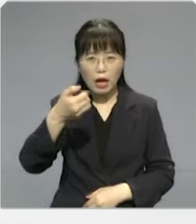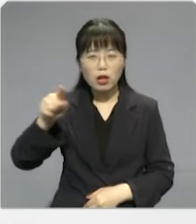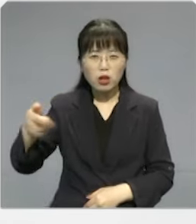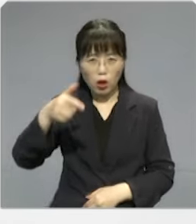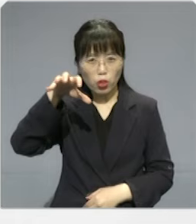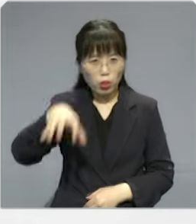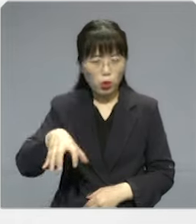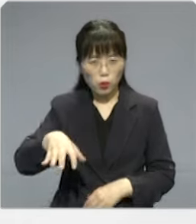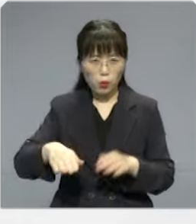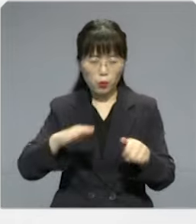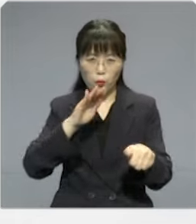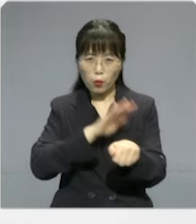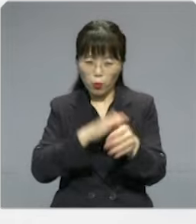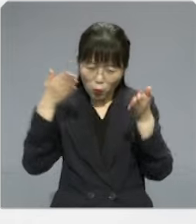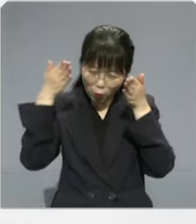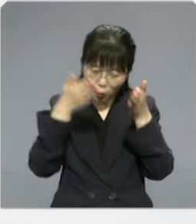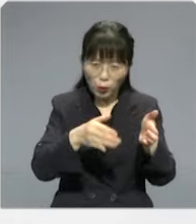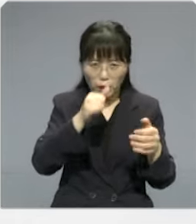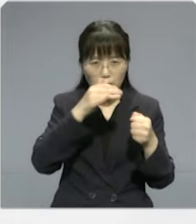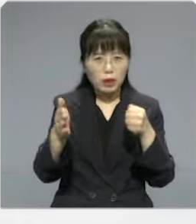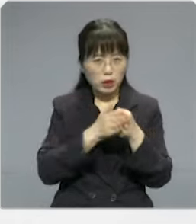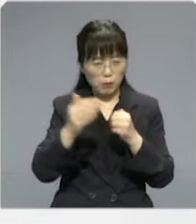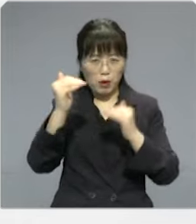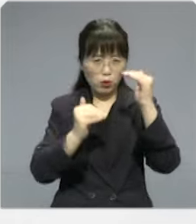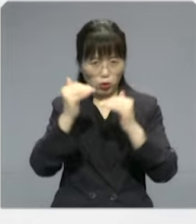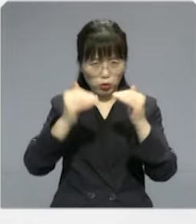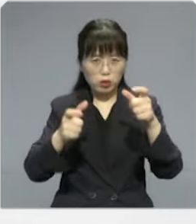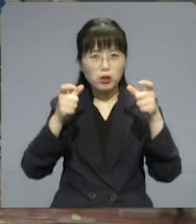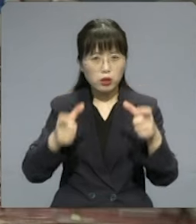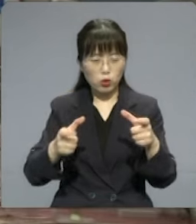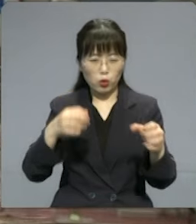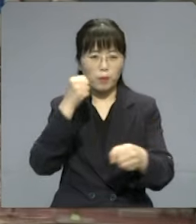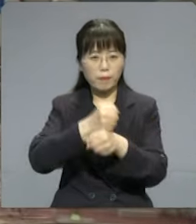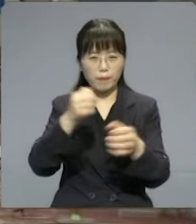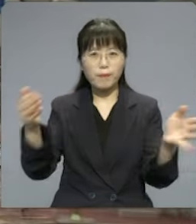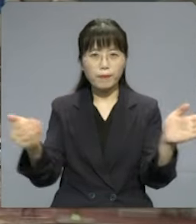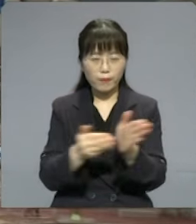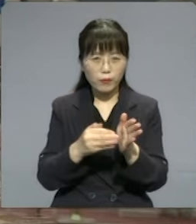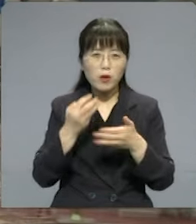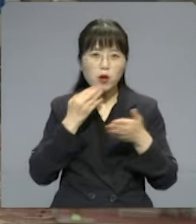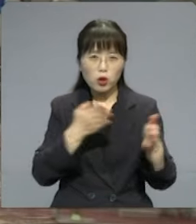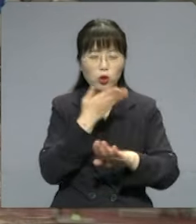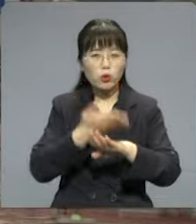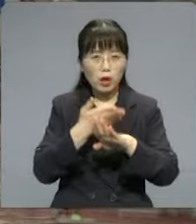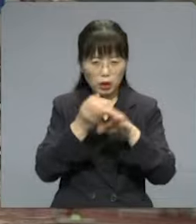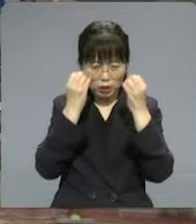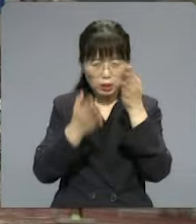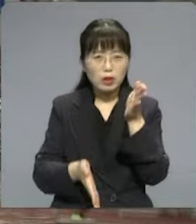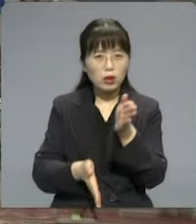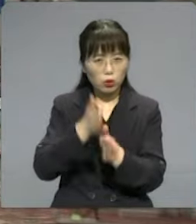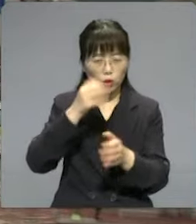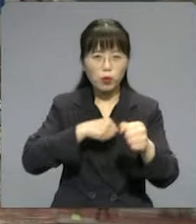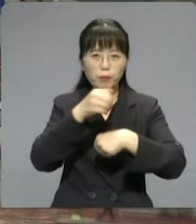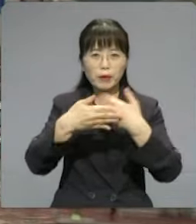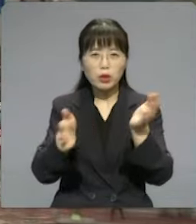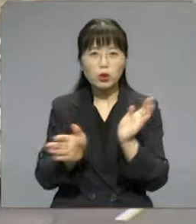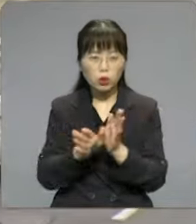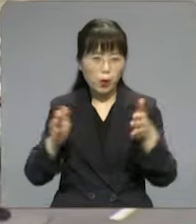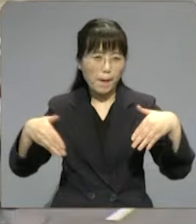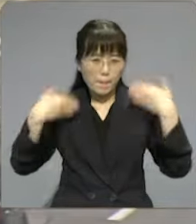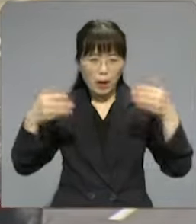몰표가 과천시를 박빙 지역으로 만든 겁니다. 경기도 다른 신도시에서도 민주당